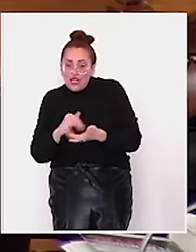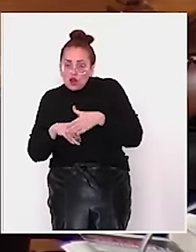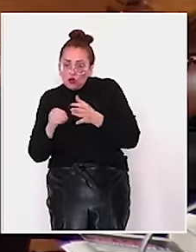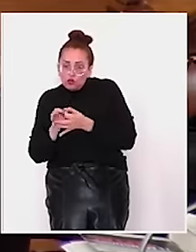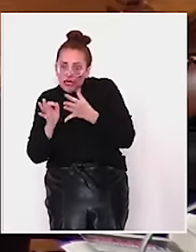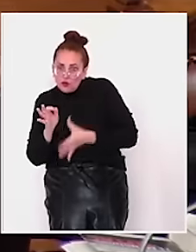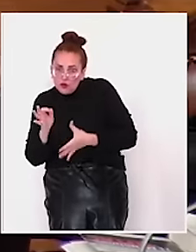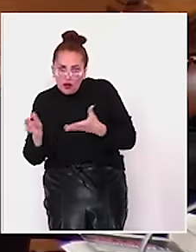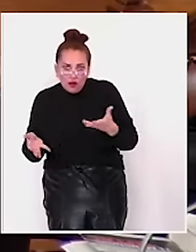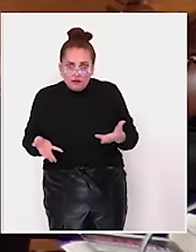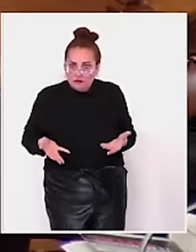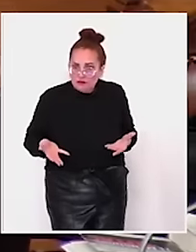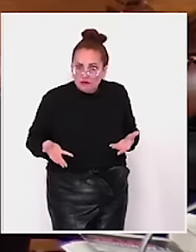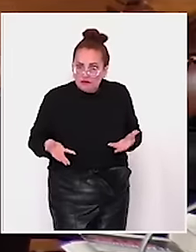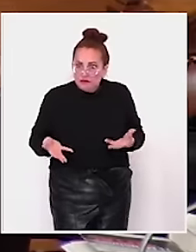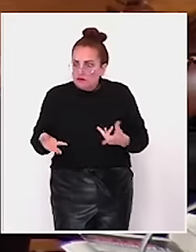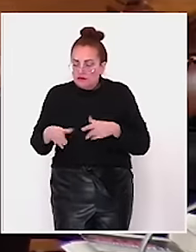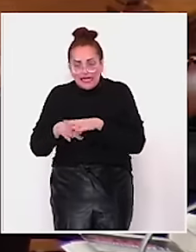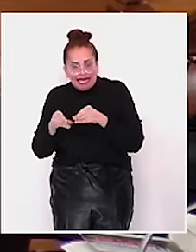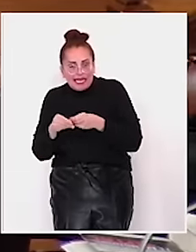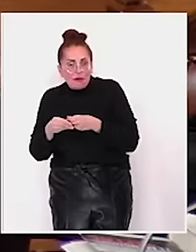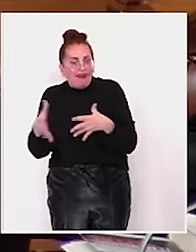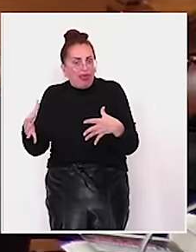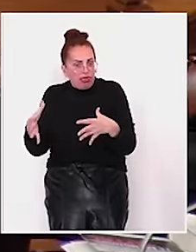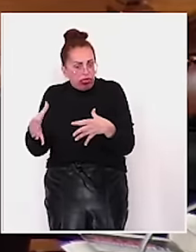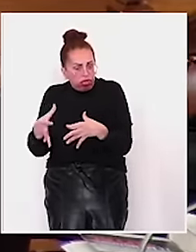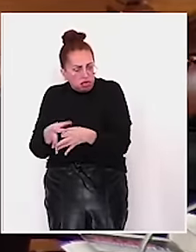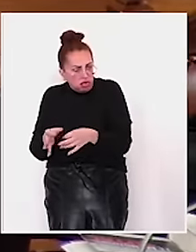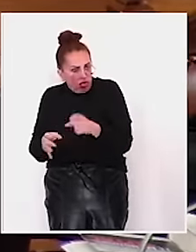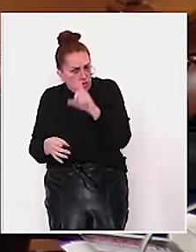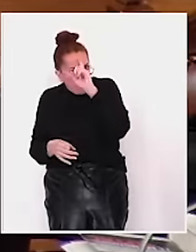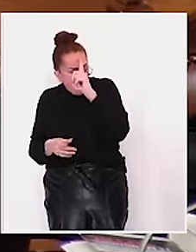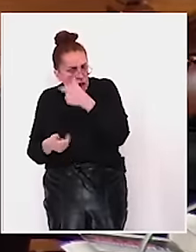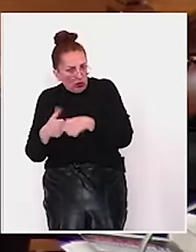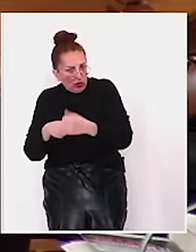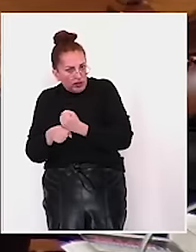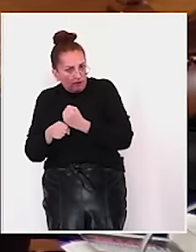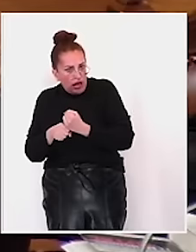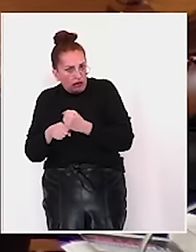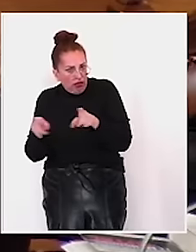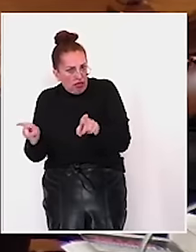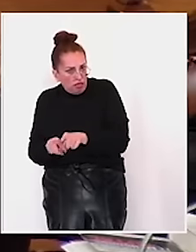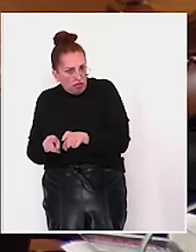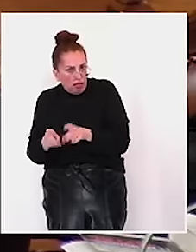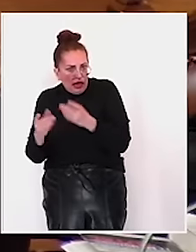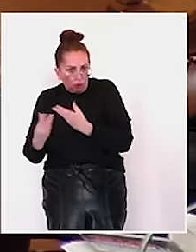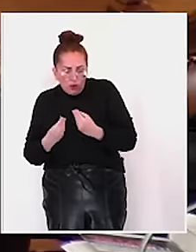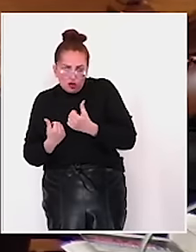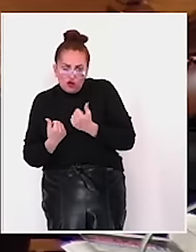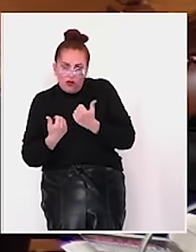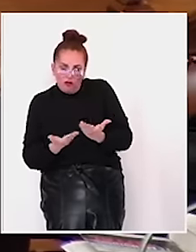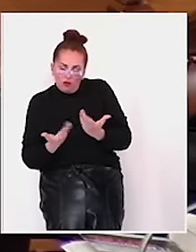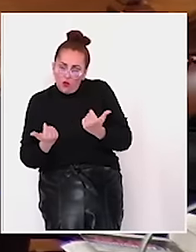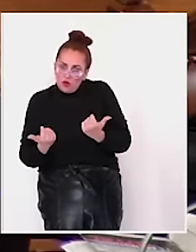maintien et des effectifs et puis enfin des conditions de travail du coup, et puis surtout du service rendu à la population, c'est-à-dire en fait comment